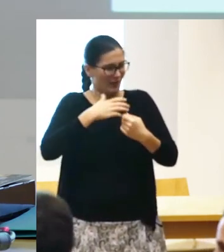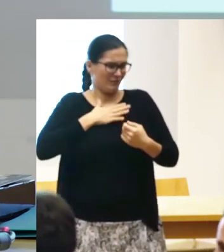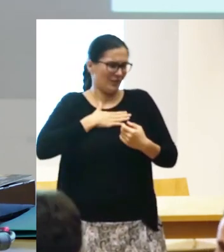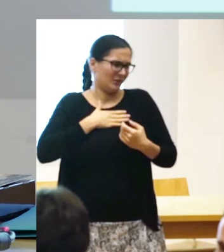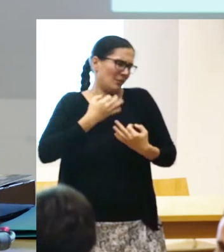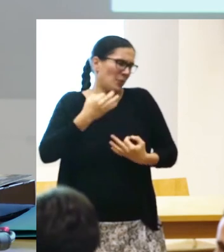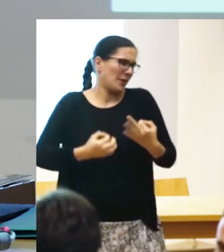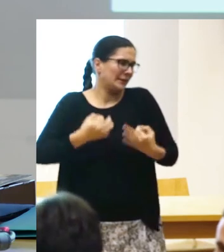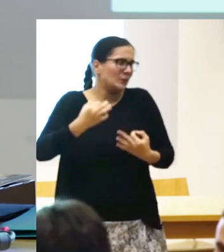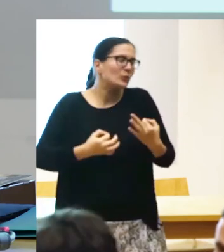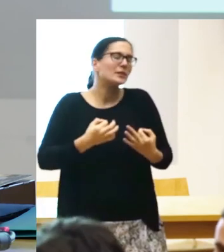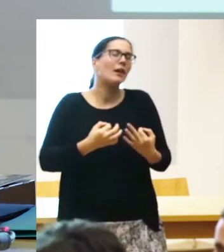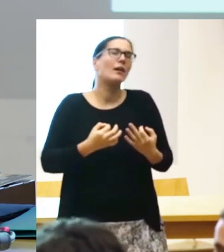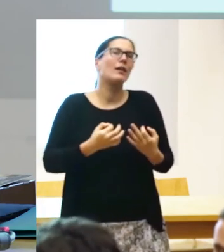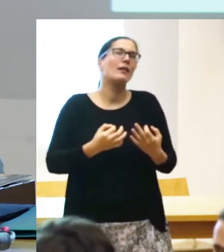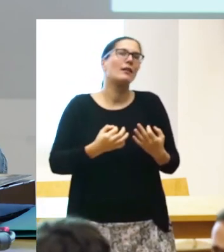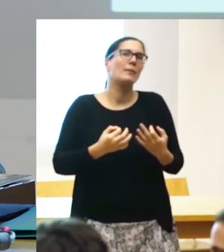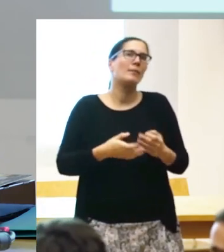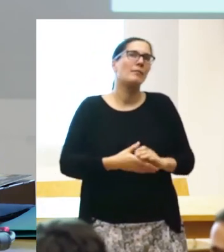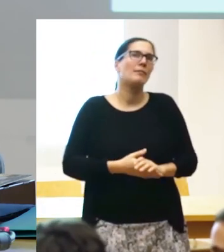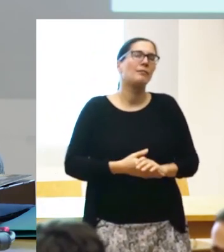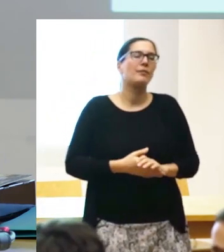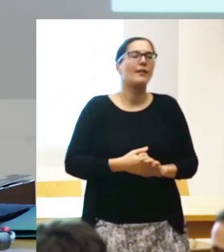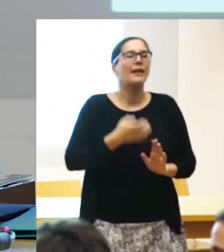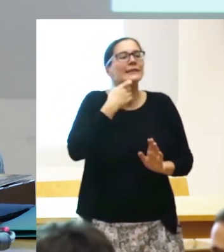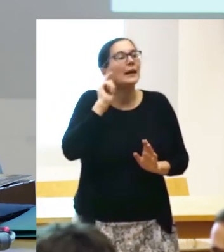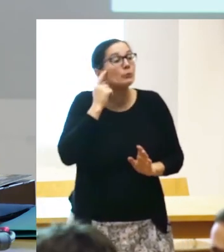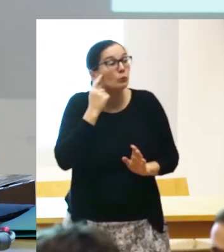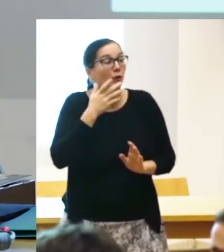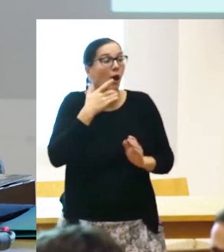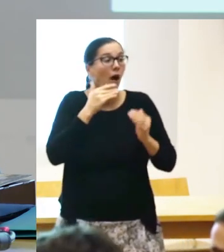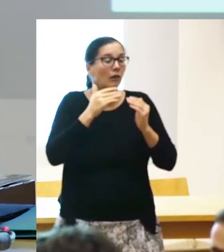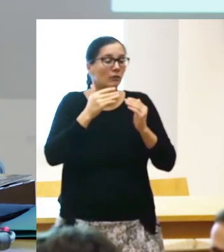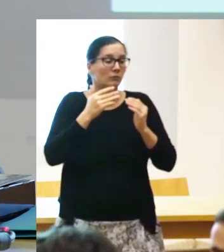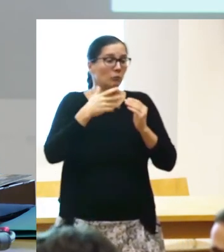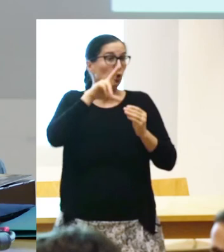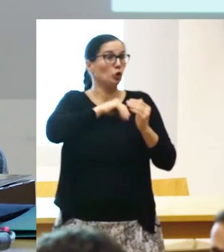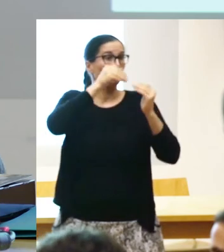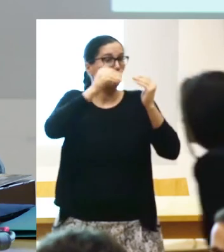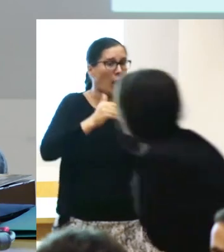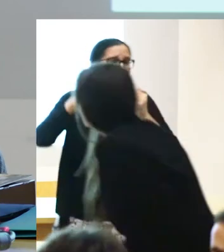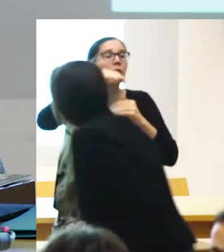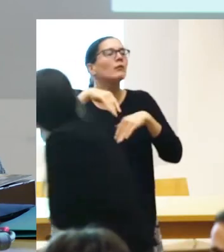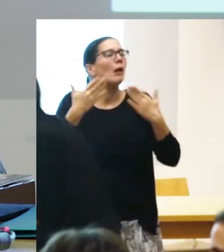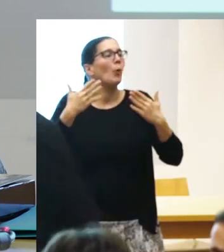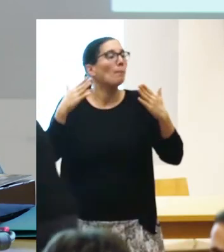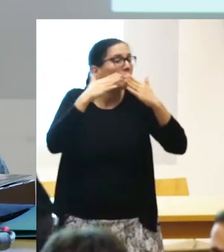podrobovány nějaké, ani ne tak jakoby kritice, ale nějakému procesu